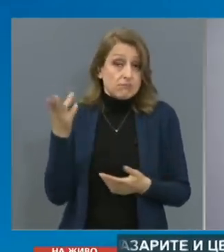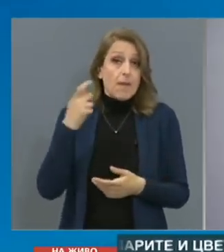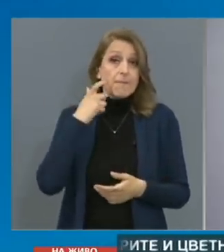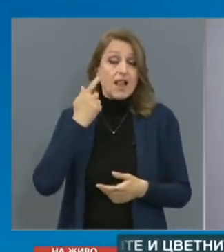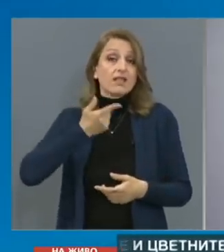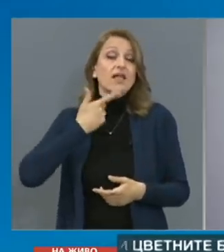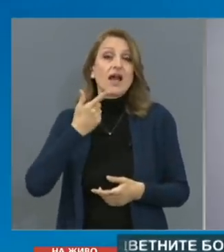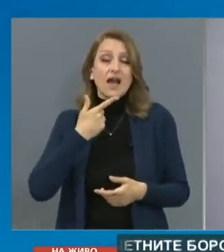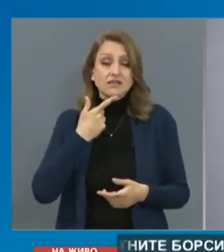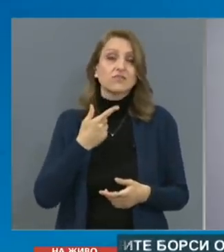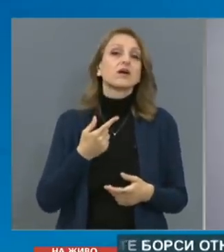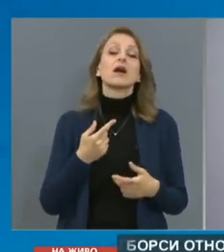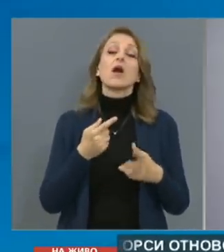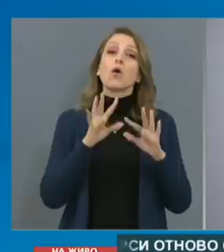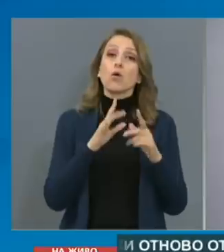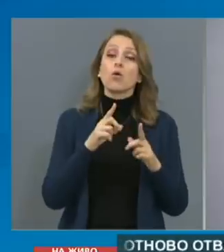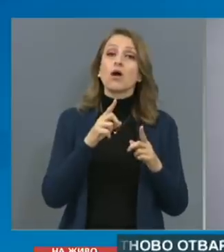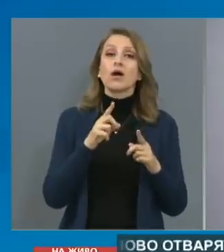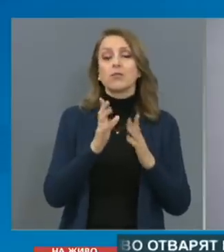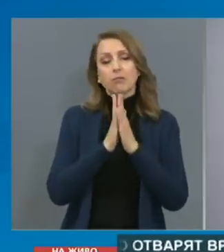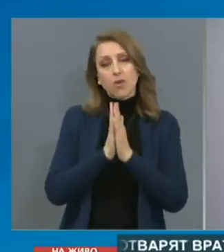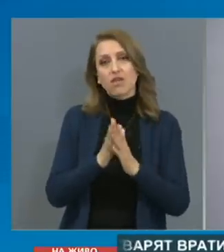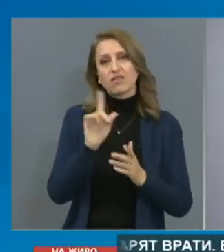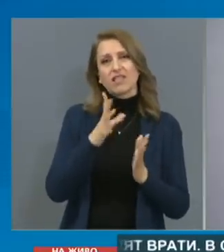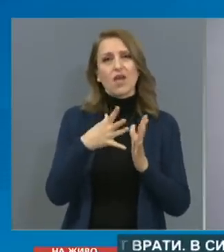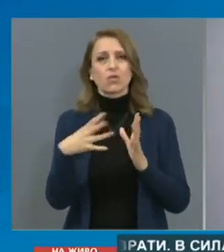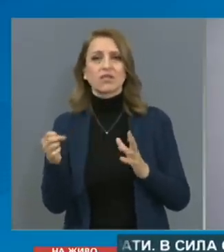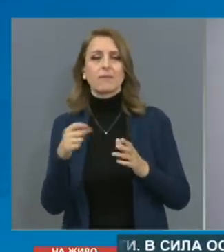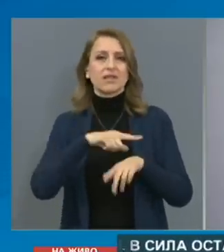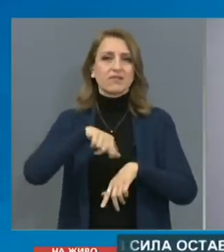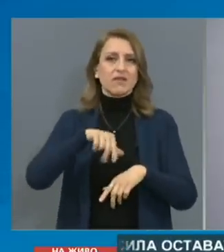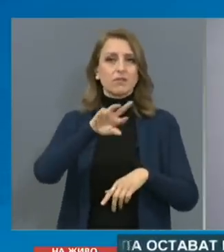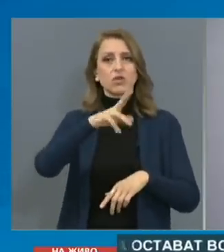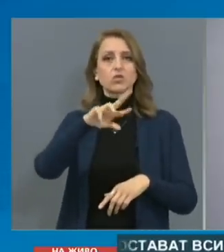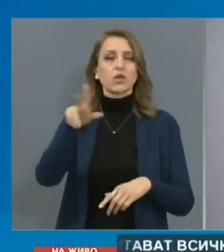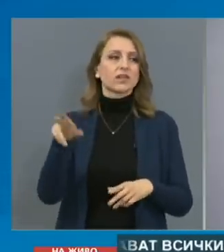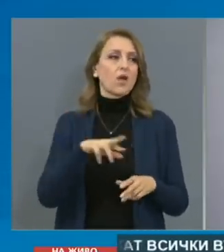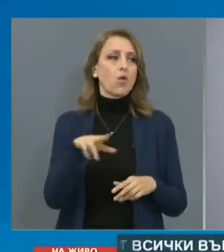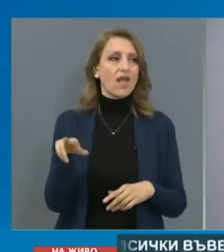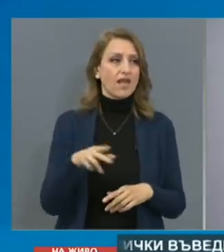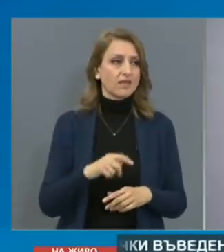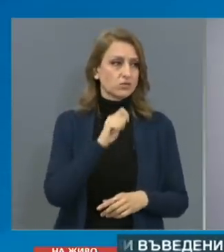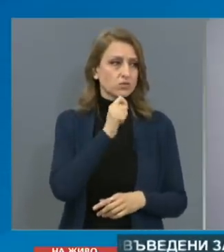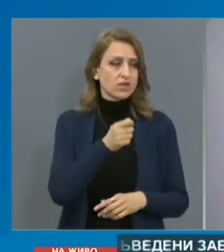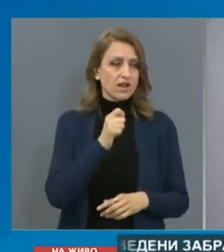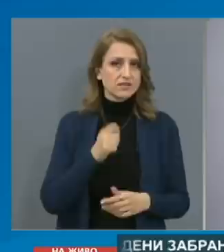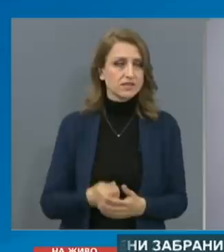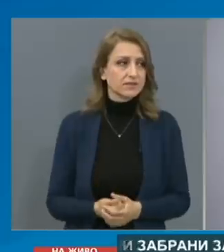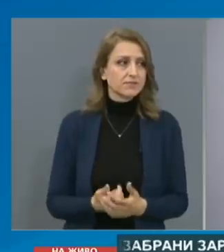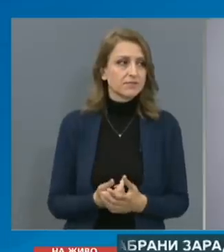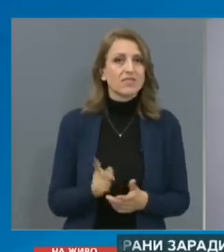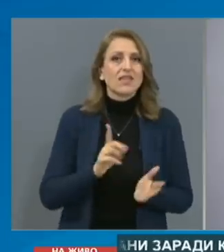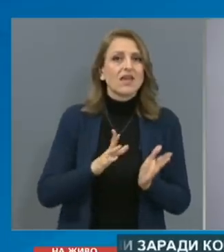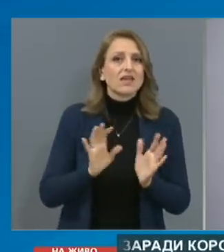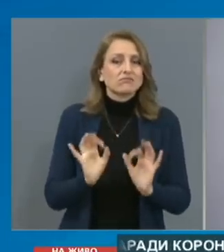тест? Идите и не отнемайте времето на другите ви колеги. Тъй като казахте, че